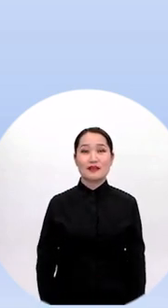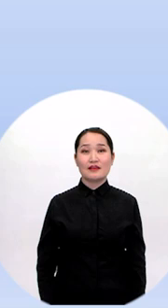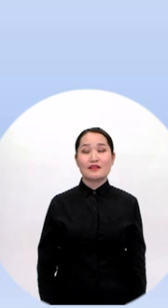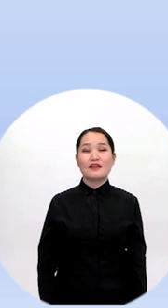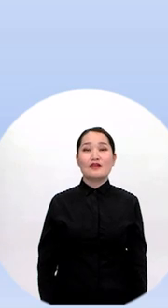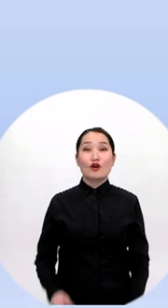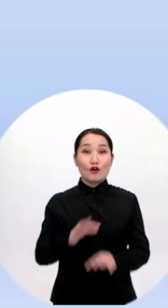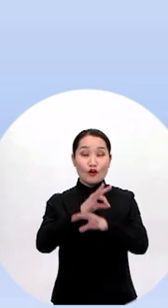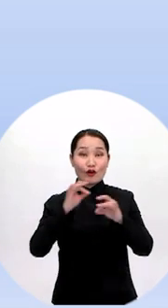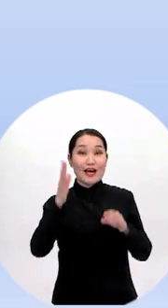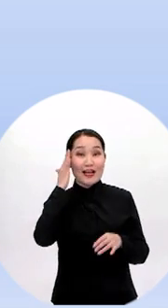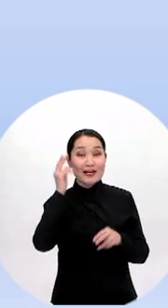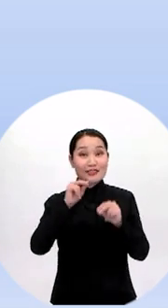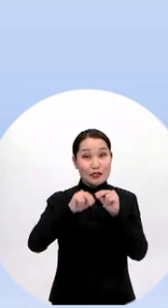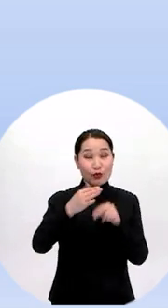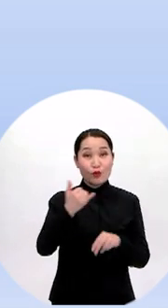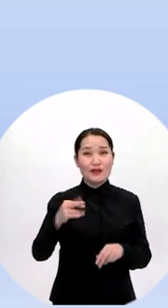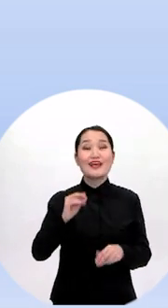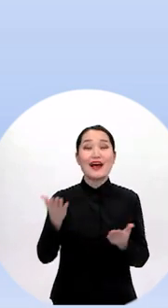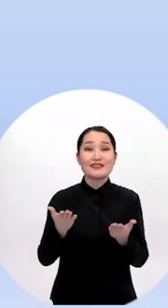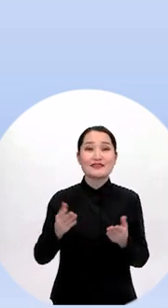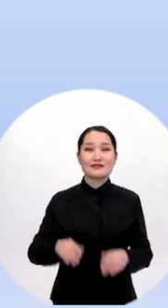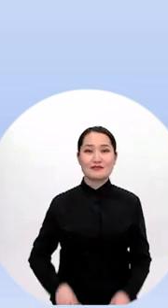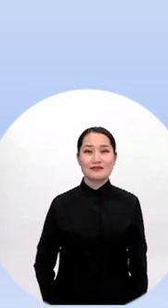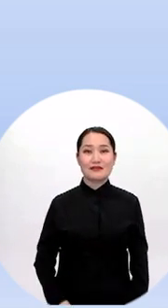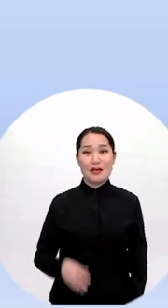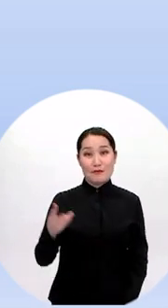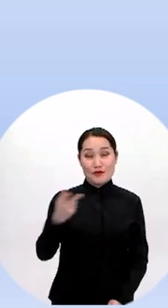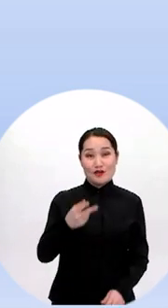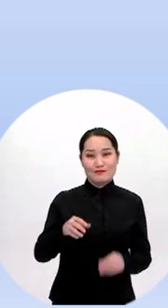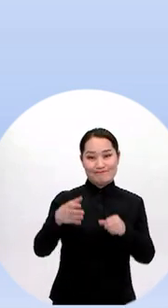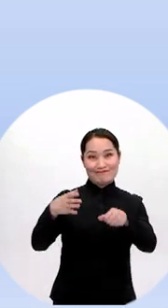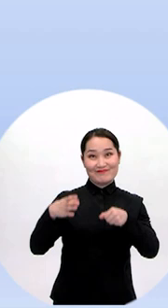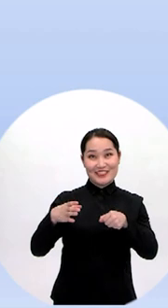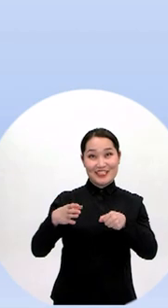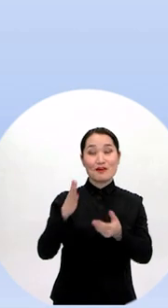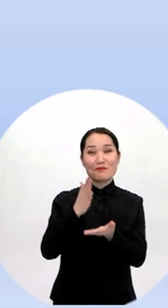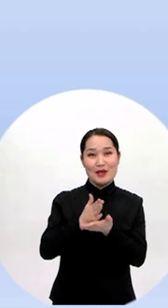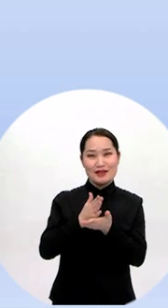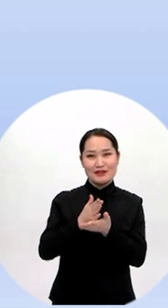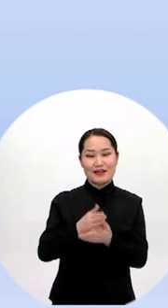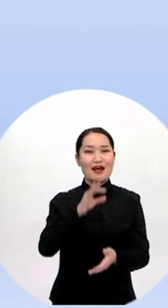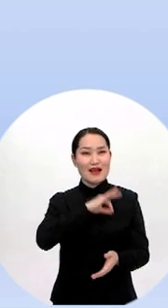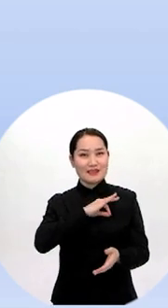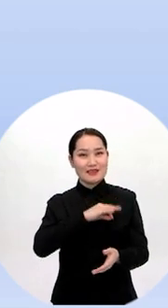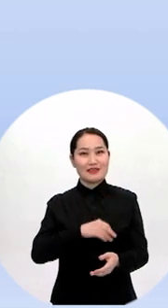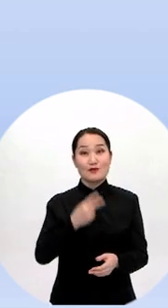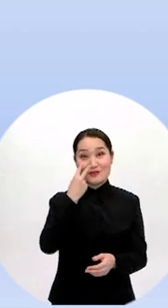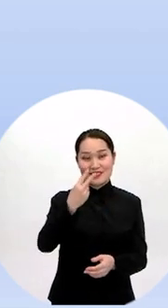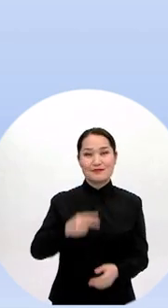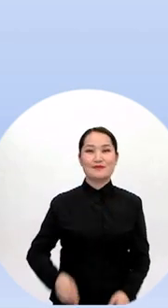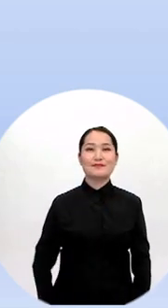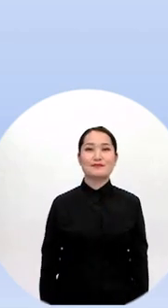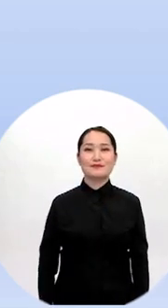Тэгвэл өөрөөр шалгаж үзэх үү? Яаж? Бид хоёрт шанар байгаа шүү дээ. Түүнийг ашиглаад шалгая.